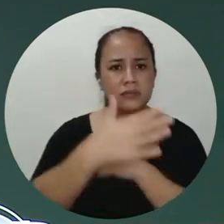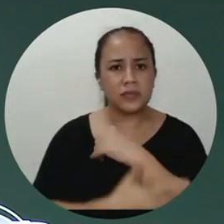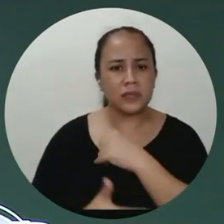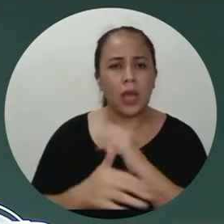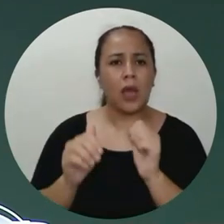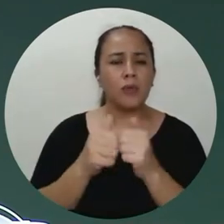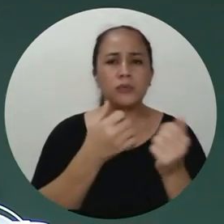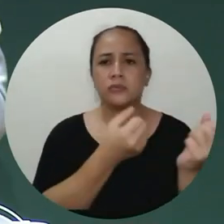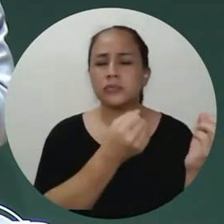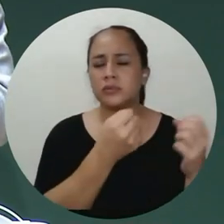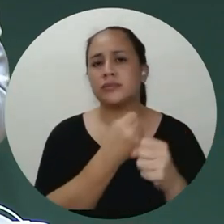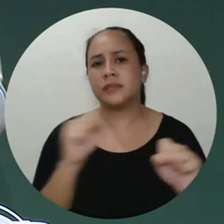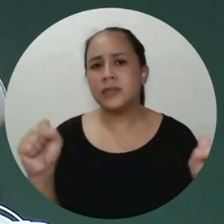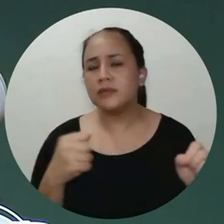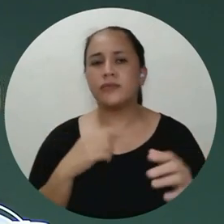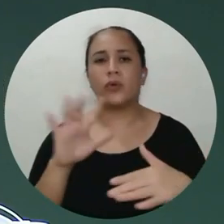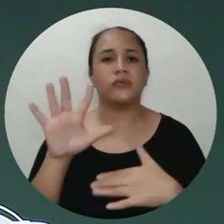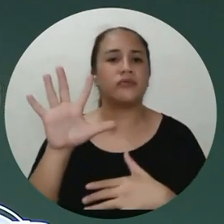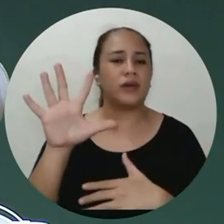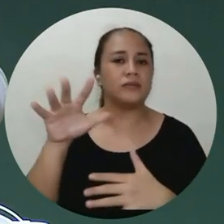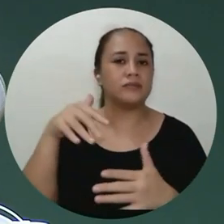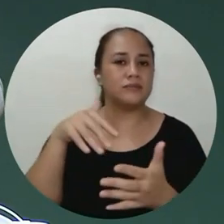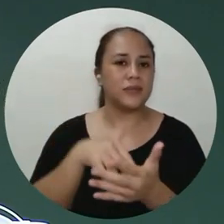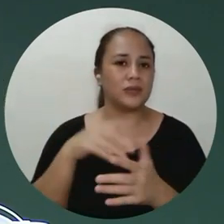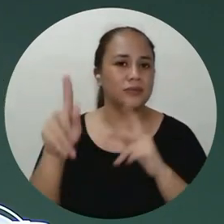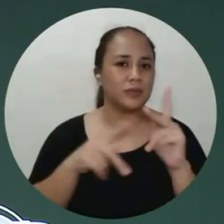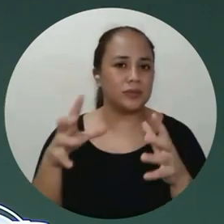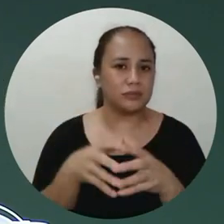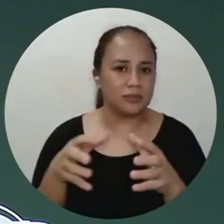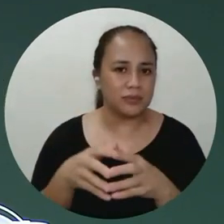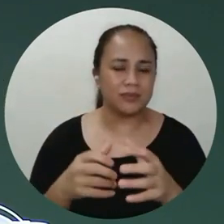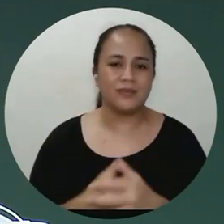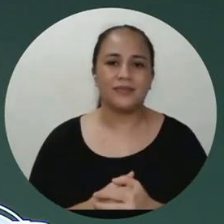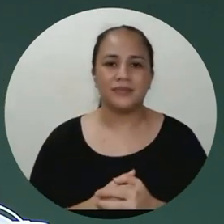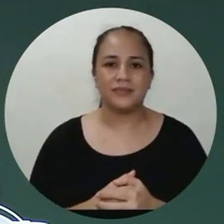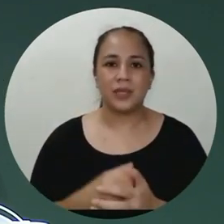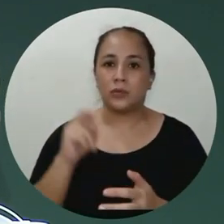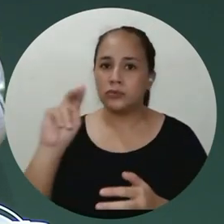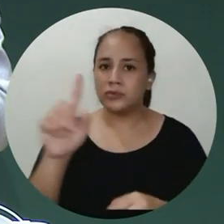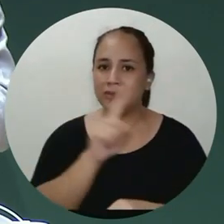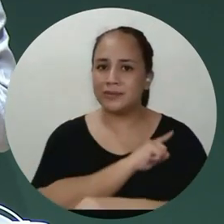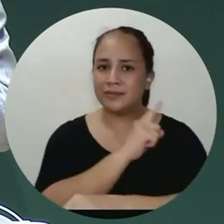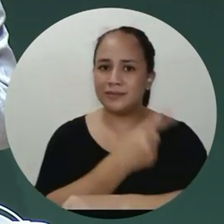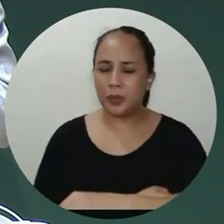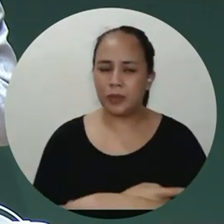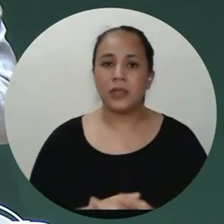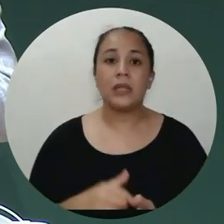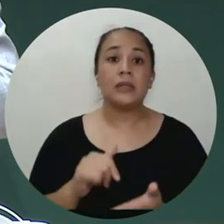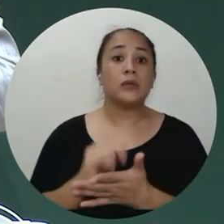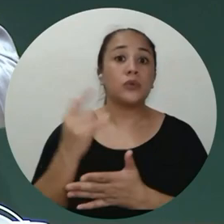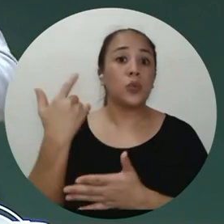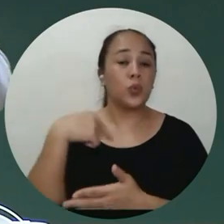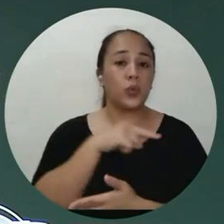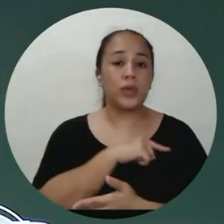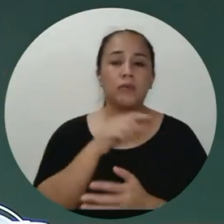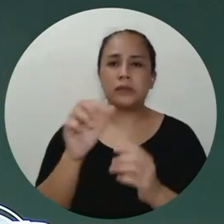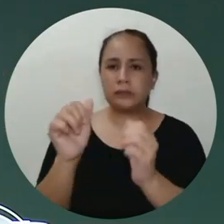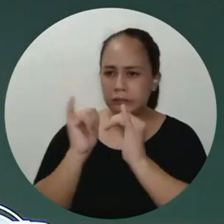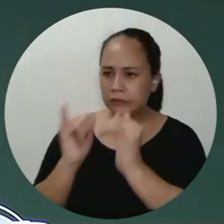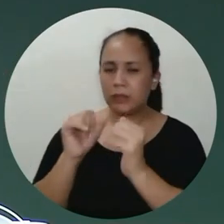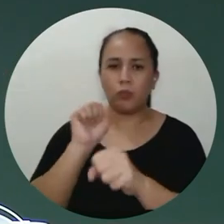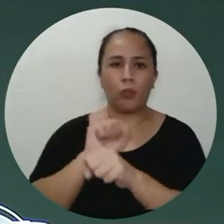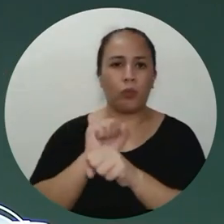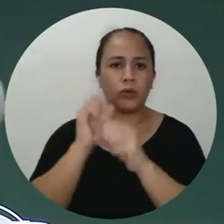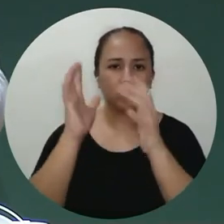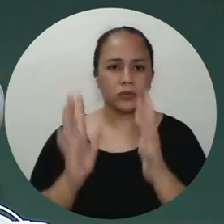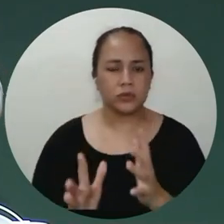5,000 people? You have to go all together. 그러니까 우리가 함께 동역자이셔야 되는 거예요. And that's why we must be all co-workers with each other. 예수님도 혼자